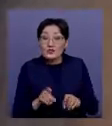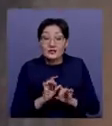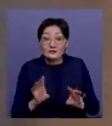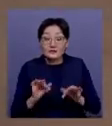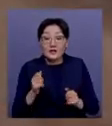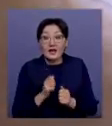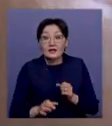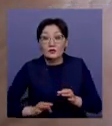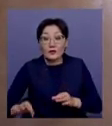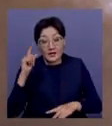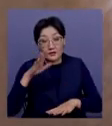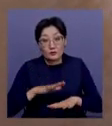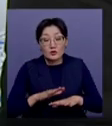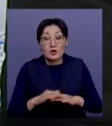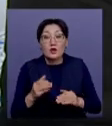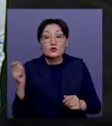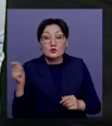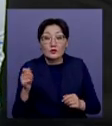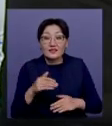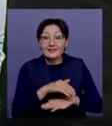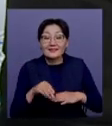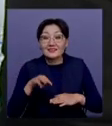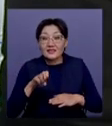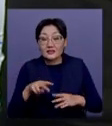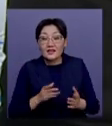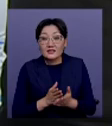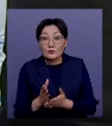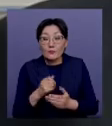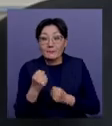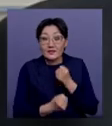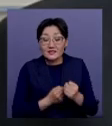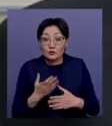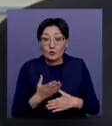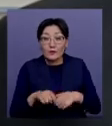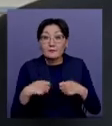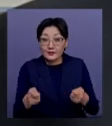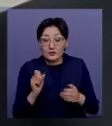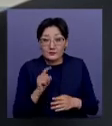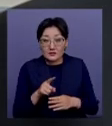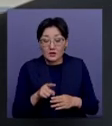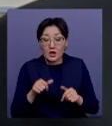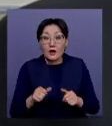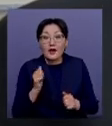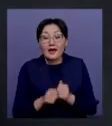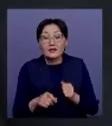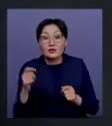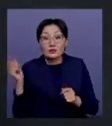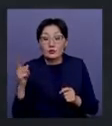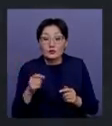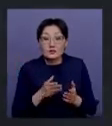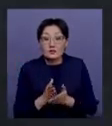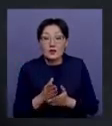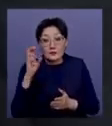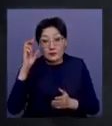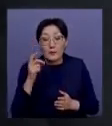Әр аймақтың әкімдеріне соғыс және тыл ардагерлеріне материалдық көмек беруін тапсырды. Биыл әр Ұлы Отан соғыс ардагеріне